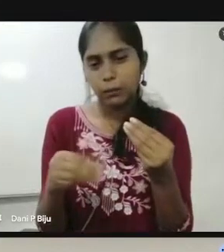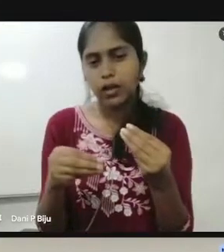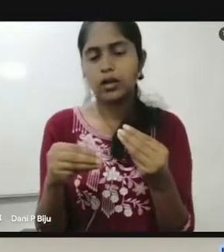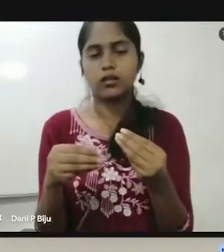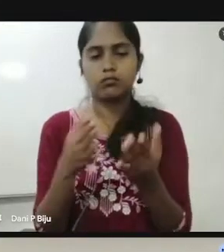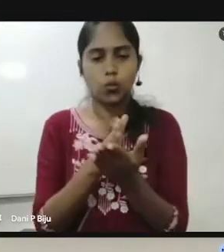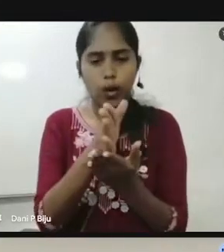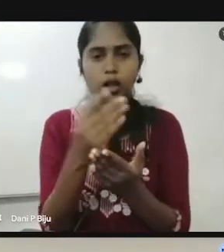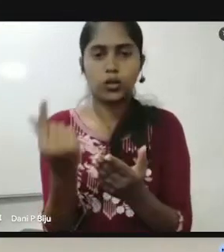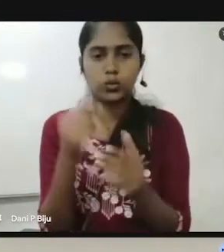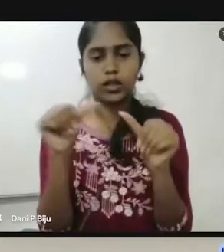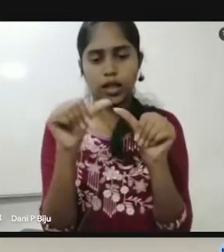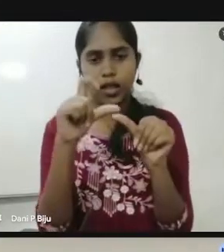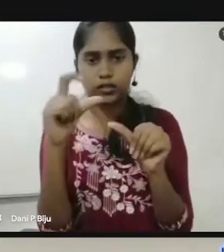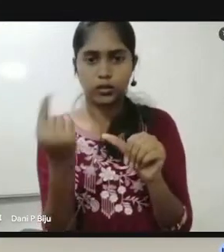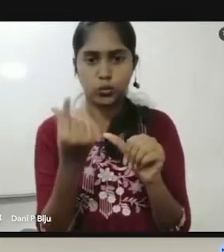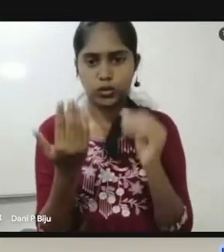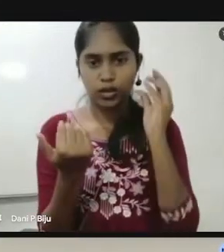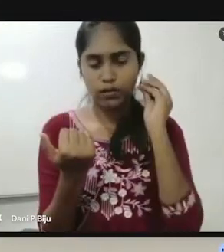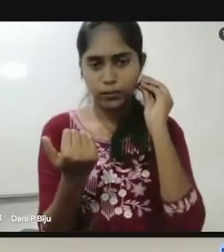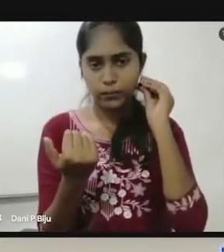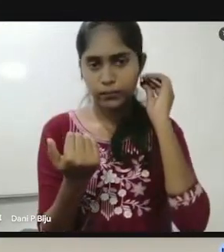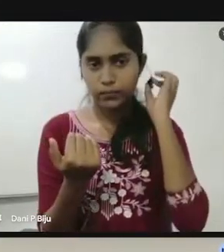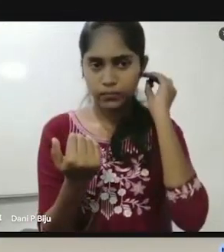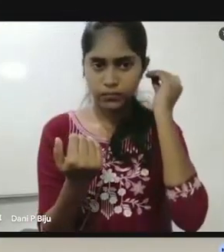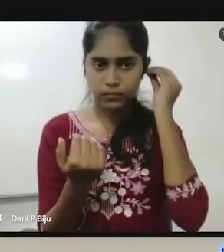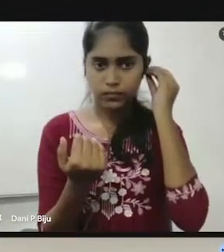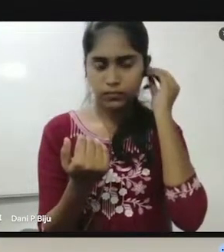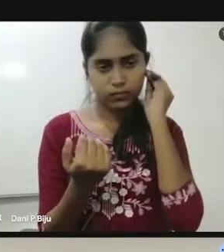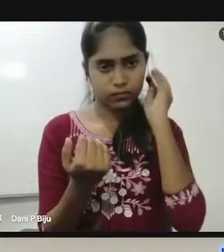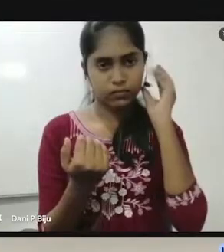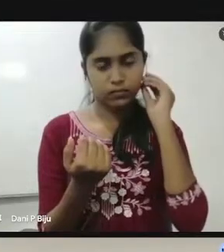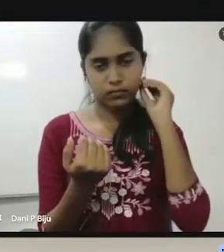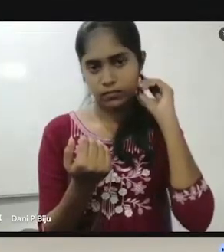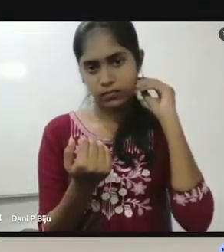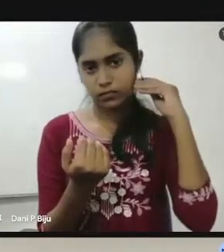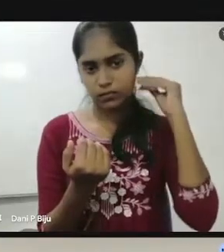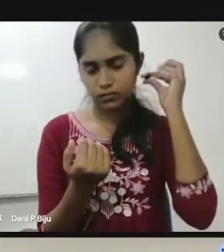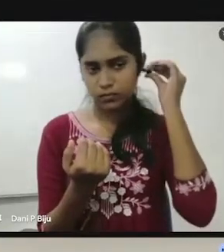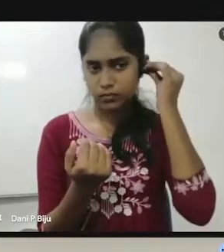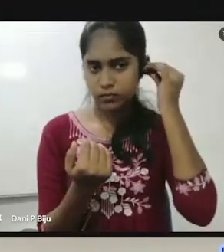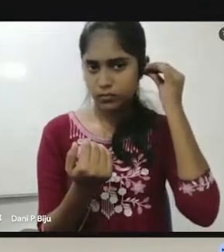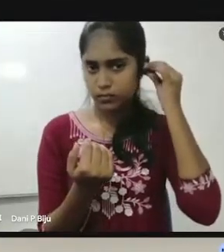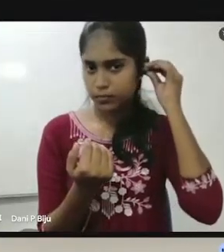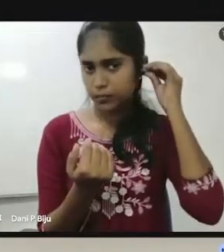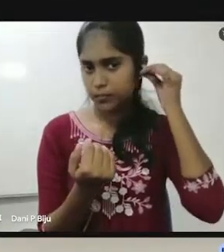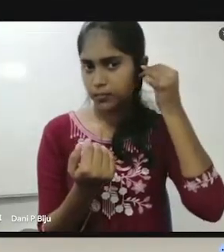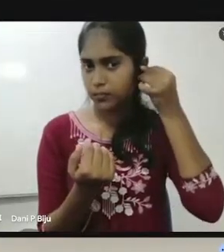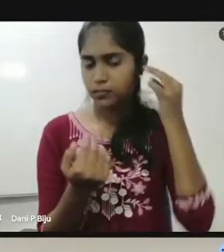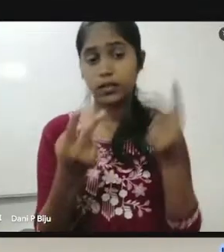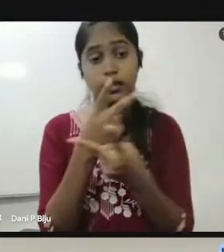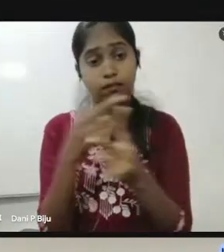ഒരു മെത്തേഡായിട്ട് നമുക്കിത് കൊടുക്കാം. അതേപോലെ തന്നെ സ്ട്രോക്ക് മാത്രമല്ല, അല്ലാതെയും വേറെ പല ന്യൂറോളജിക്കൽ കണ്ടീഷൻസും മുതിർന്നവരിൽ